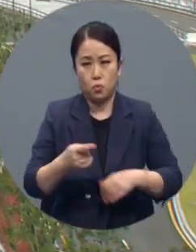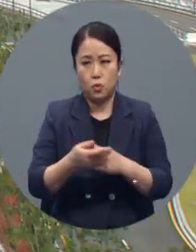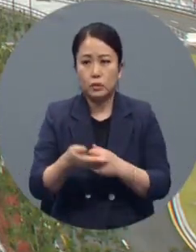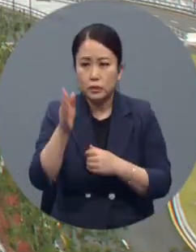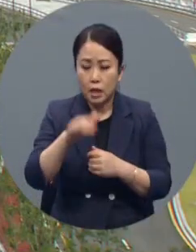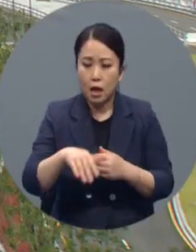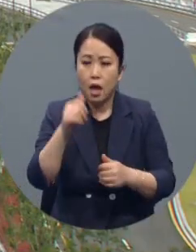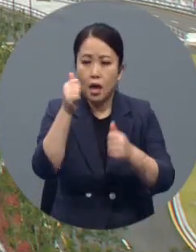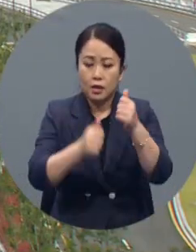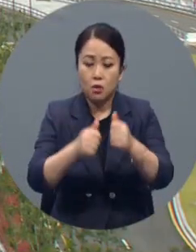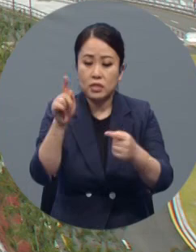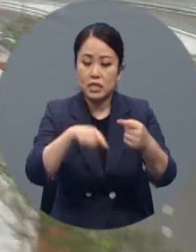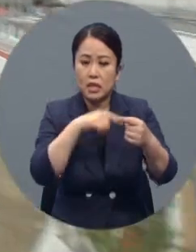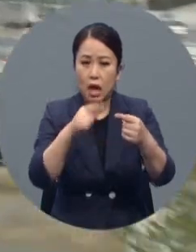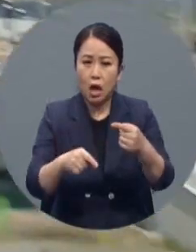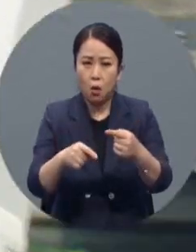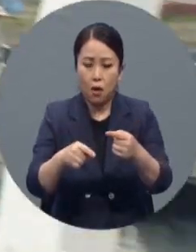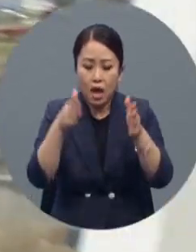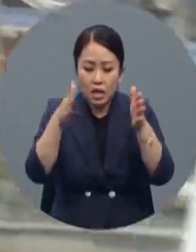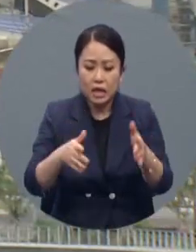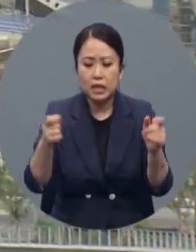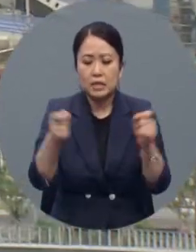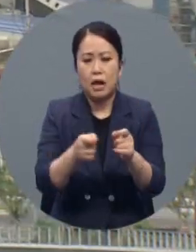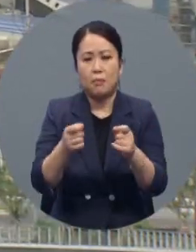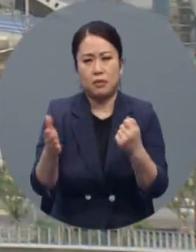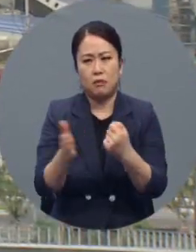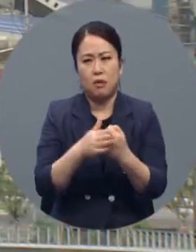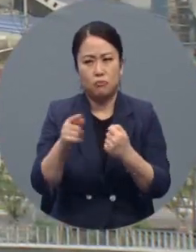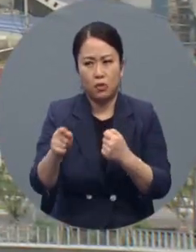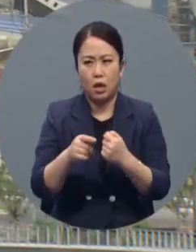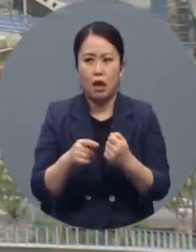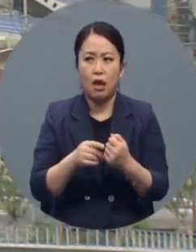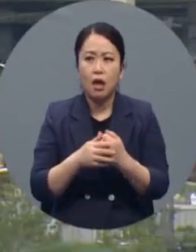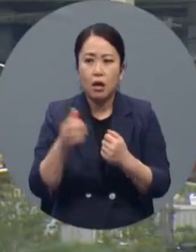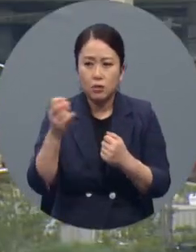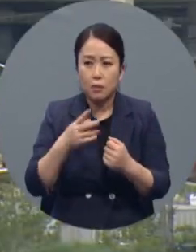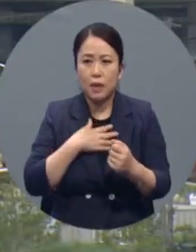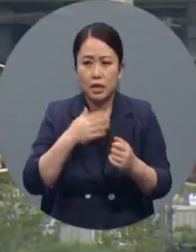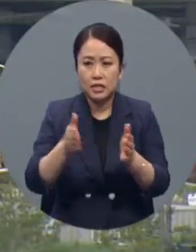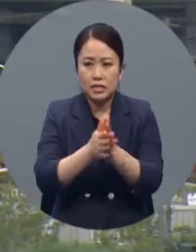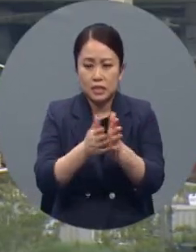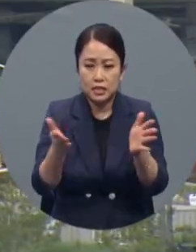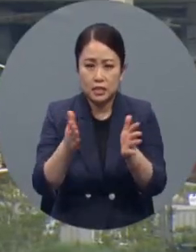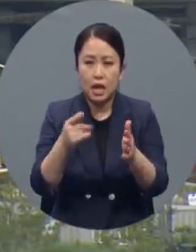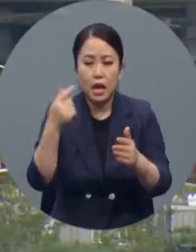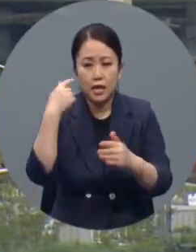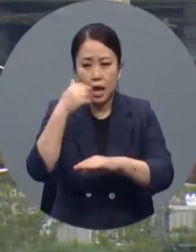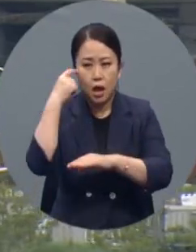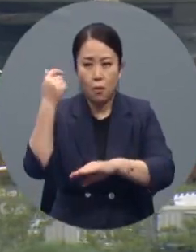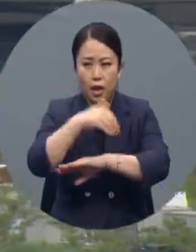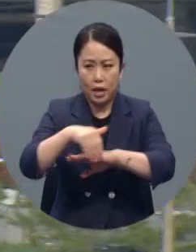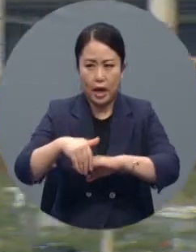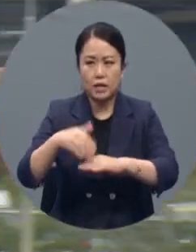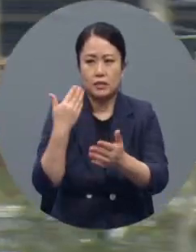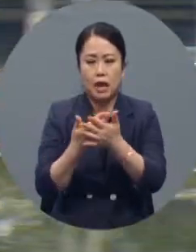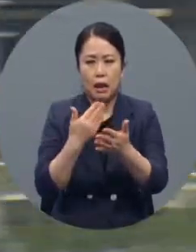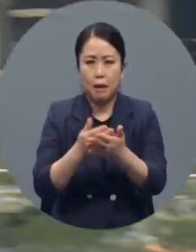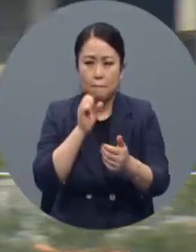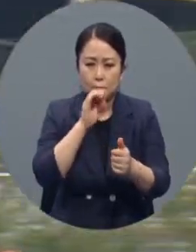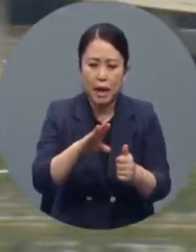프로테스트는 너무 짧은 시간 내에 거치하는 사항이었고 그에 대해서 잘 돼가지고 요하는 이거는 너무